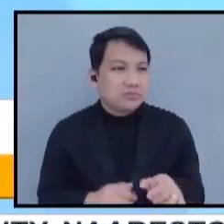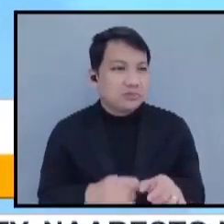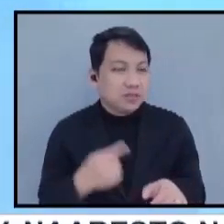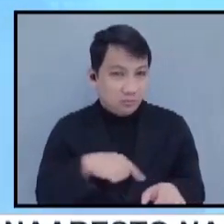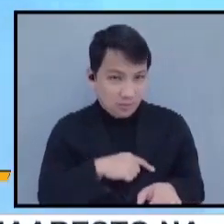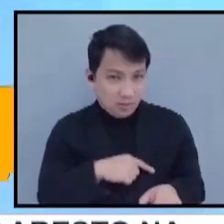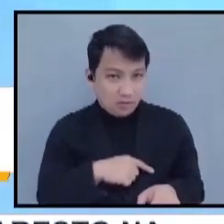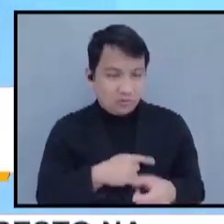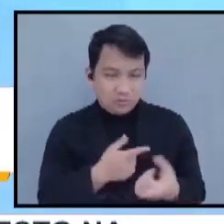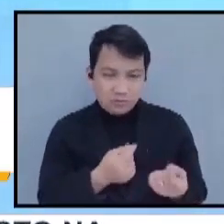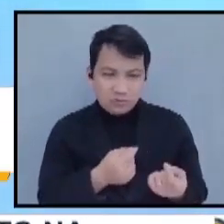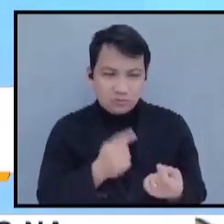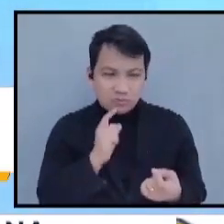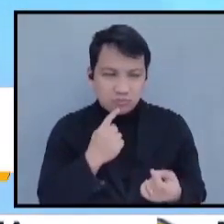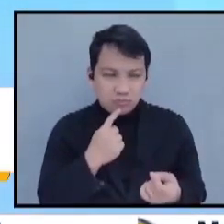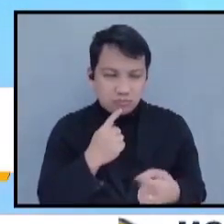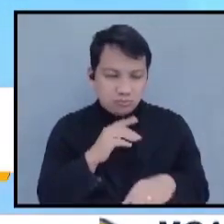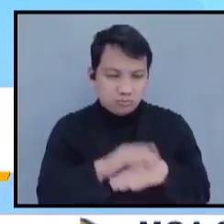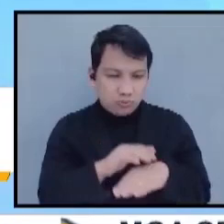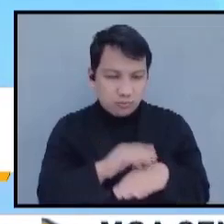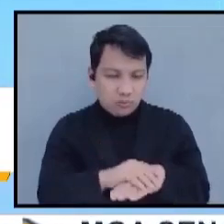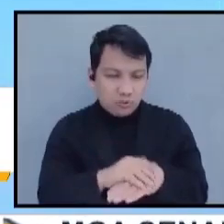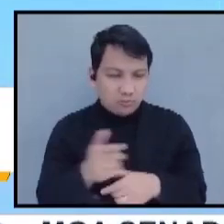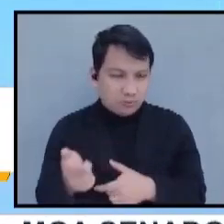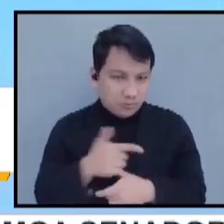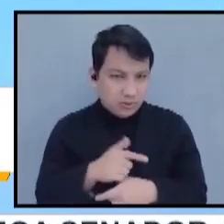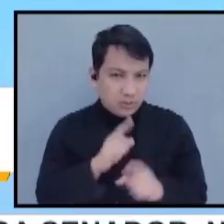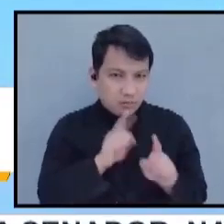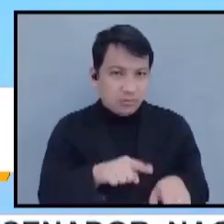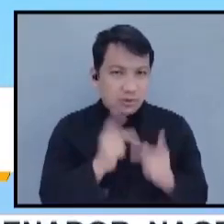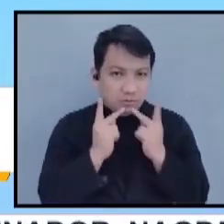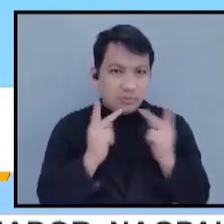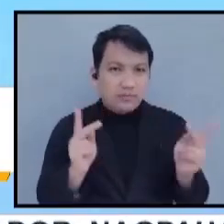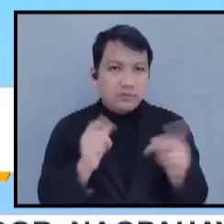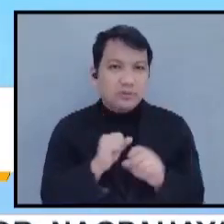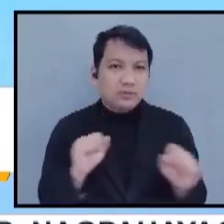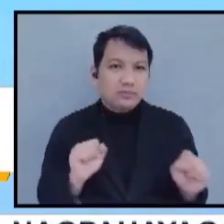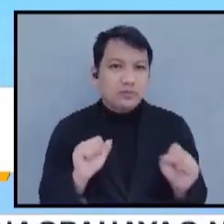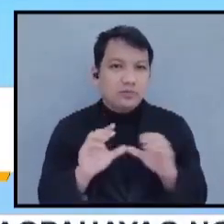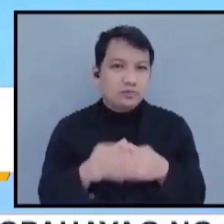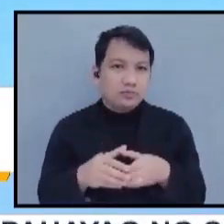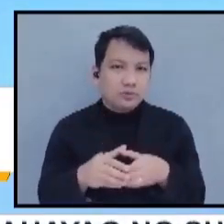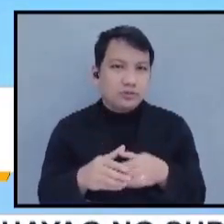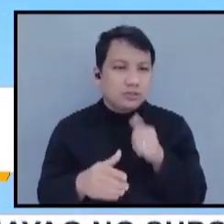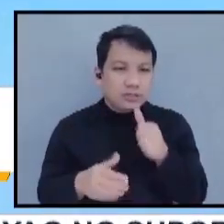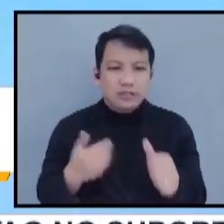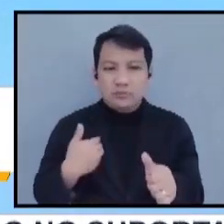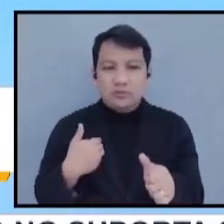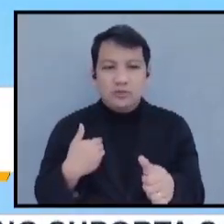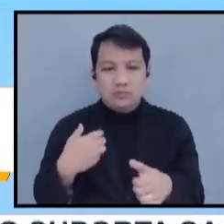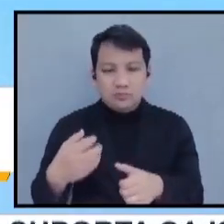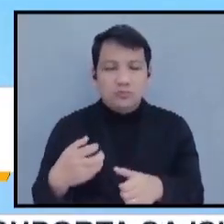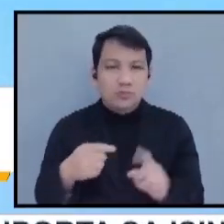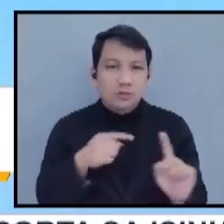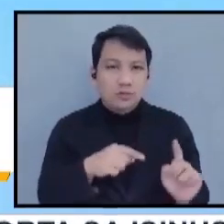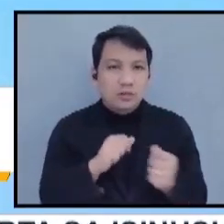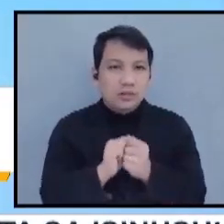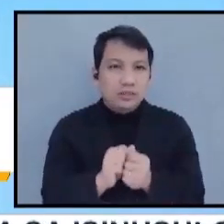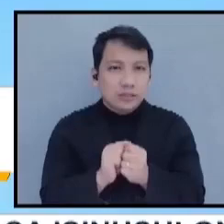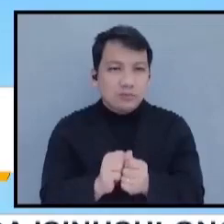Such that nagre-respond yung public safety forces natin, not only the police. Nandyan yung ating